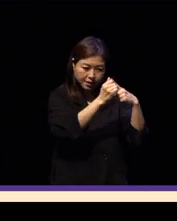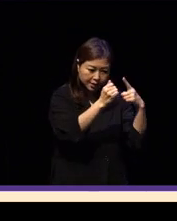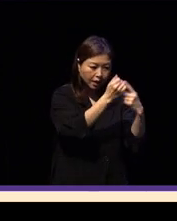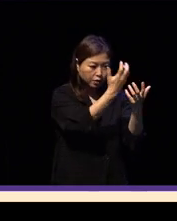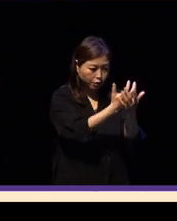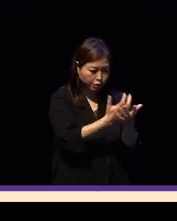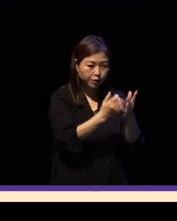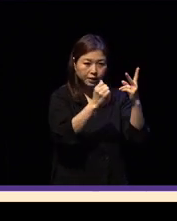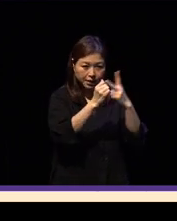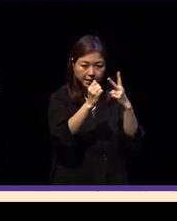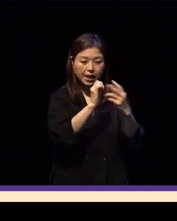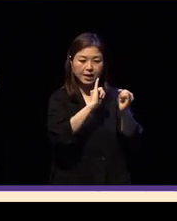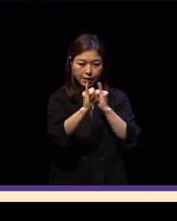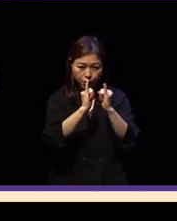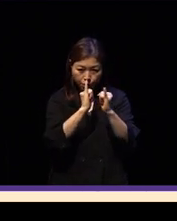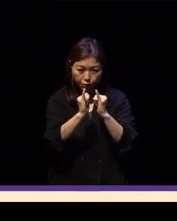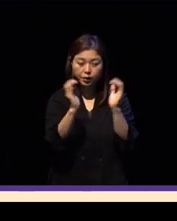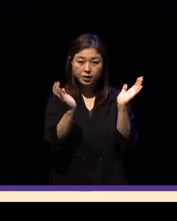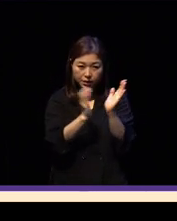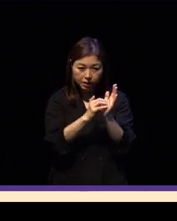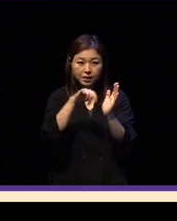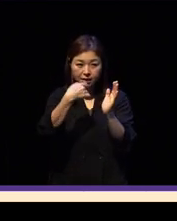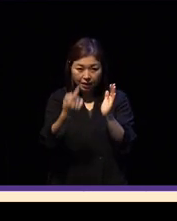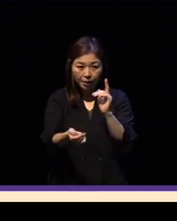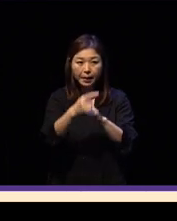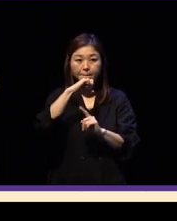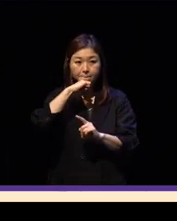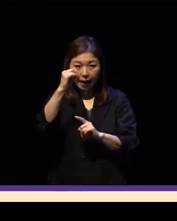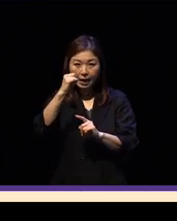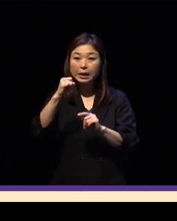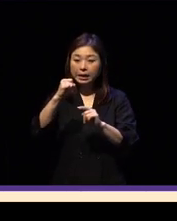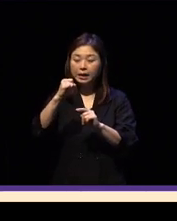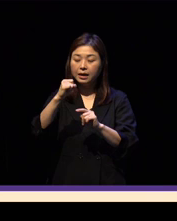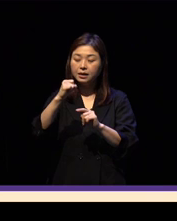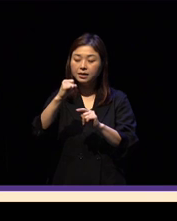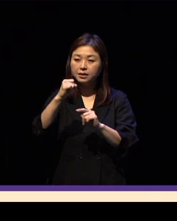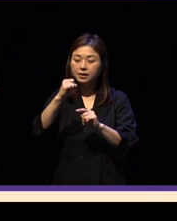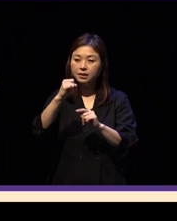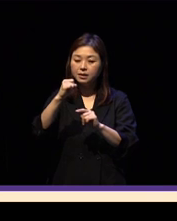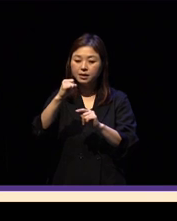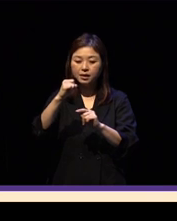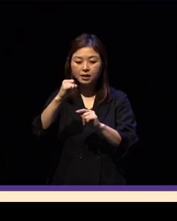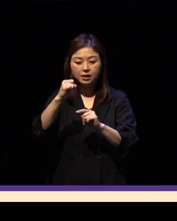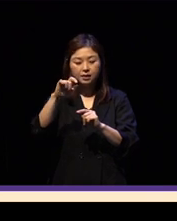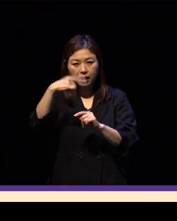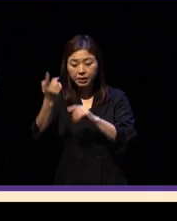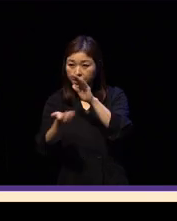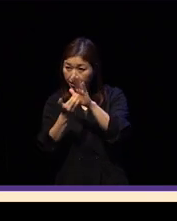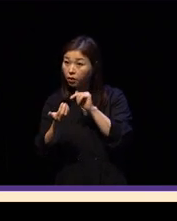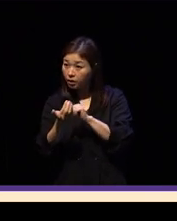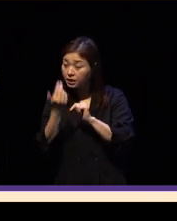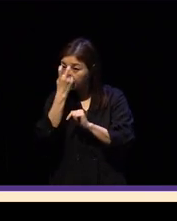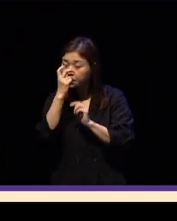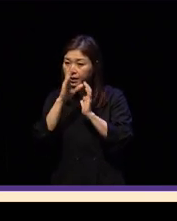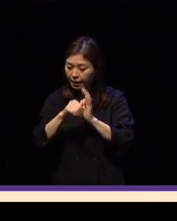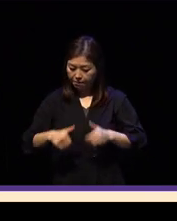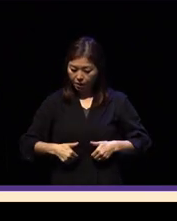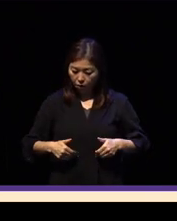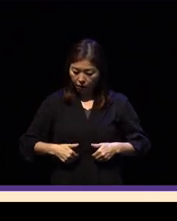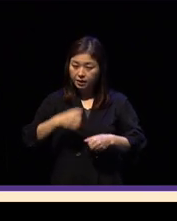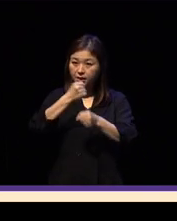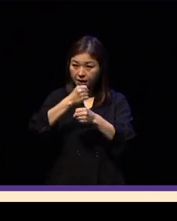2차 인터뷰 심의를 거쳐서 선정된 작품에 한해서 실현 심의에 필요한 제작